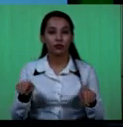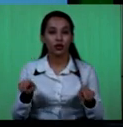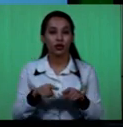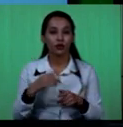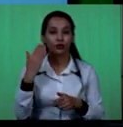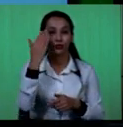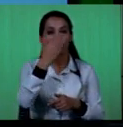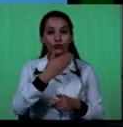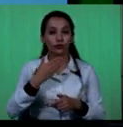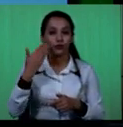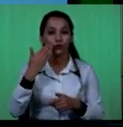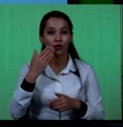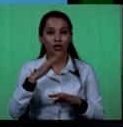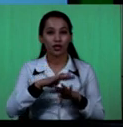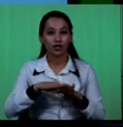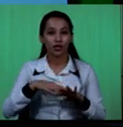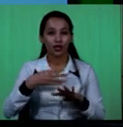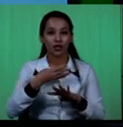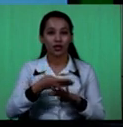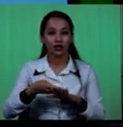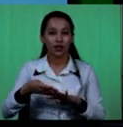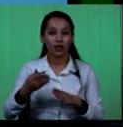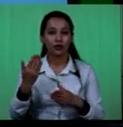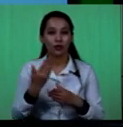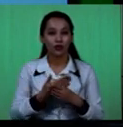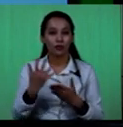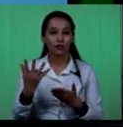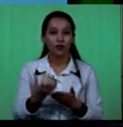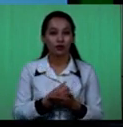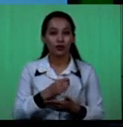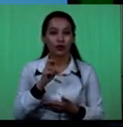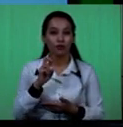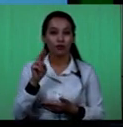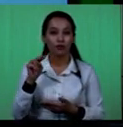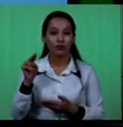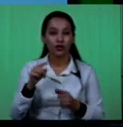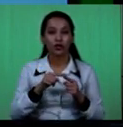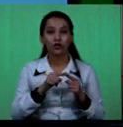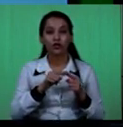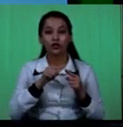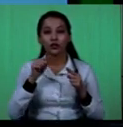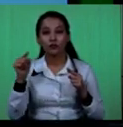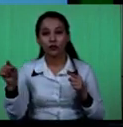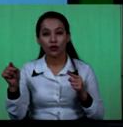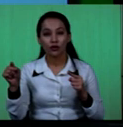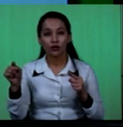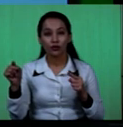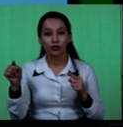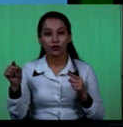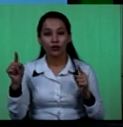yuzini kataklar hisobida toping. B, D kesma o'tkazilgach hosil